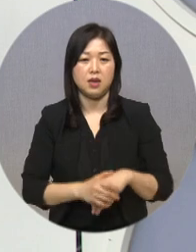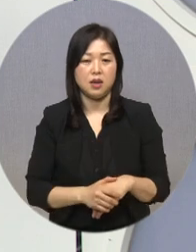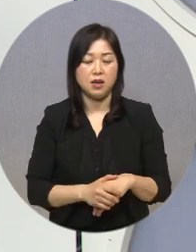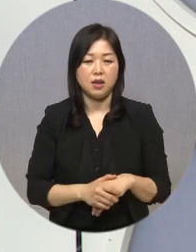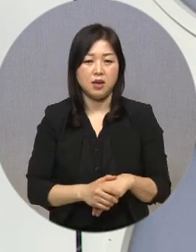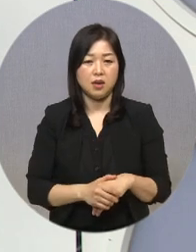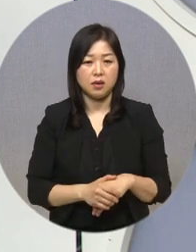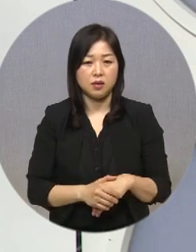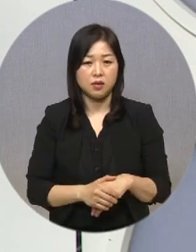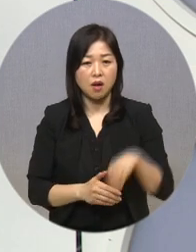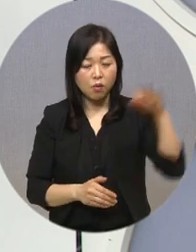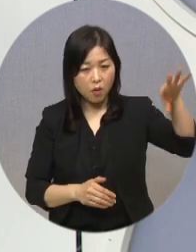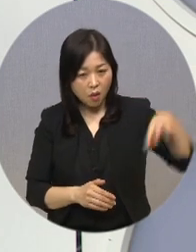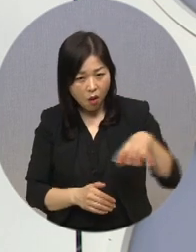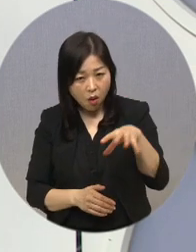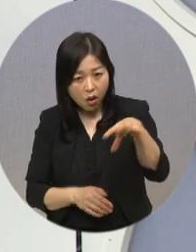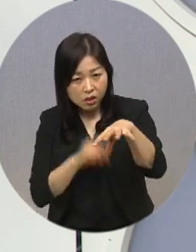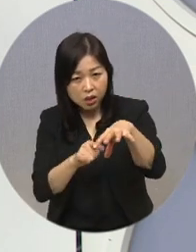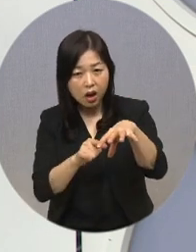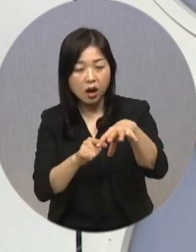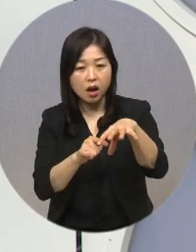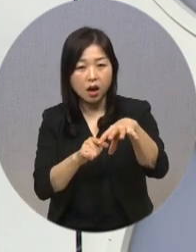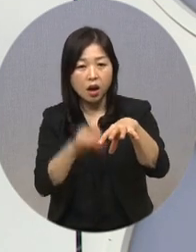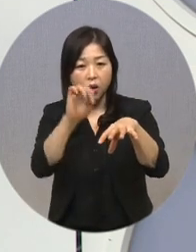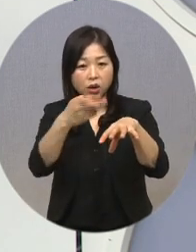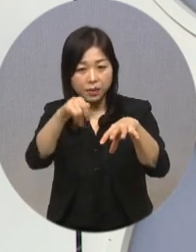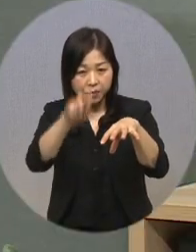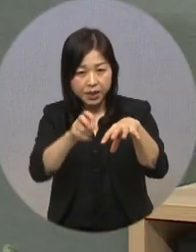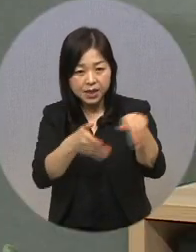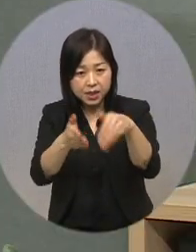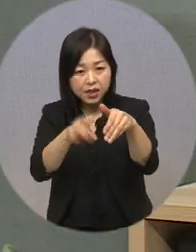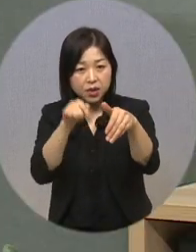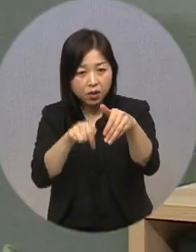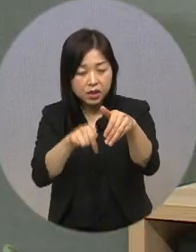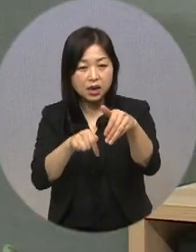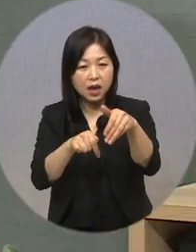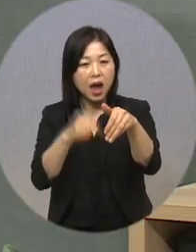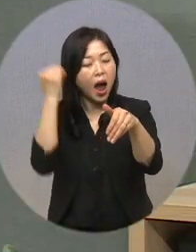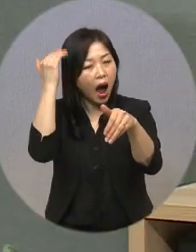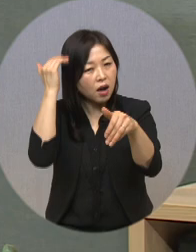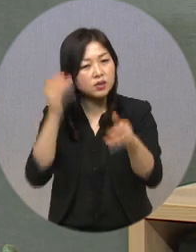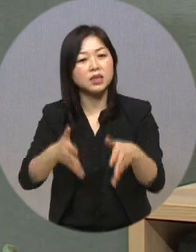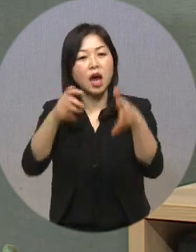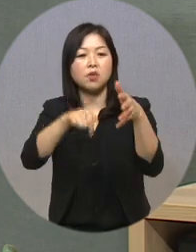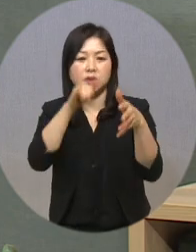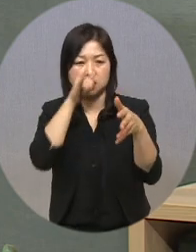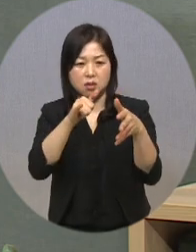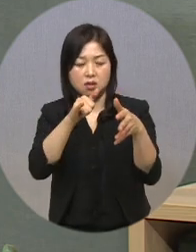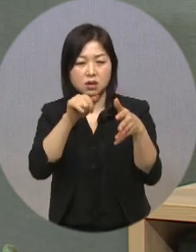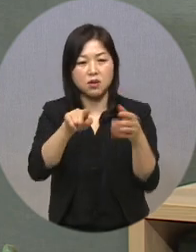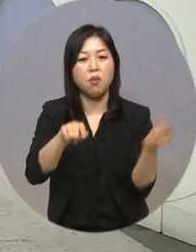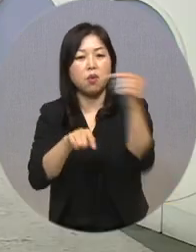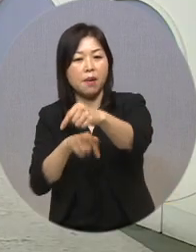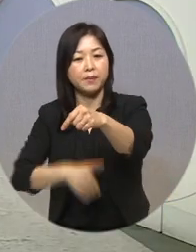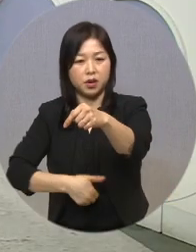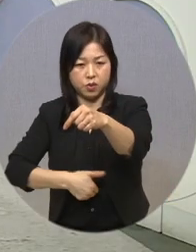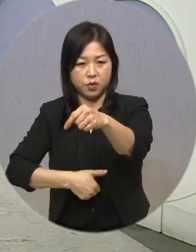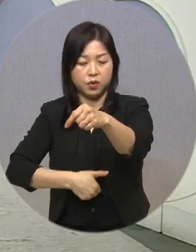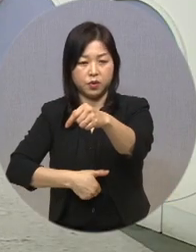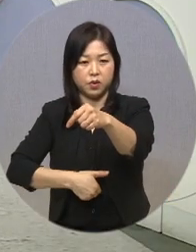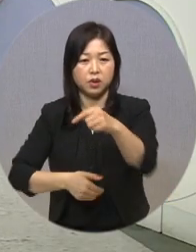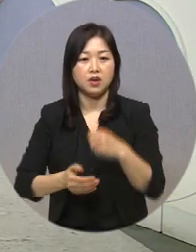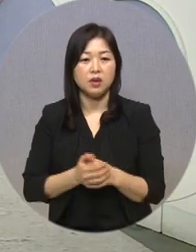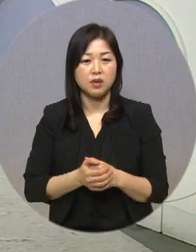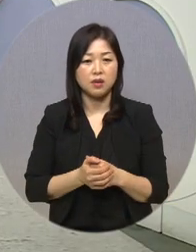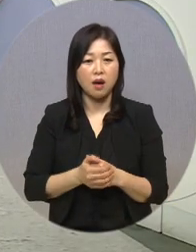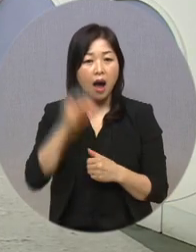보니까는 올림픽 거기에 한인타운이 있습니다. 아, 예. 이걸, 중간 지점에. 이걸 넘어가야 된다고. 그러니까